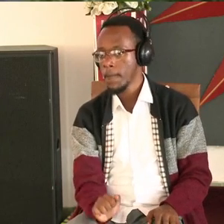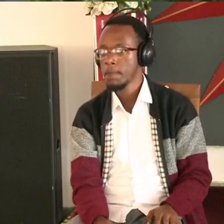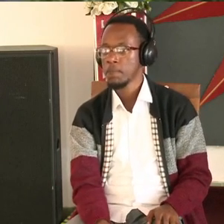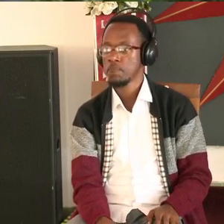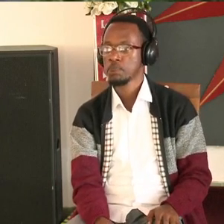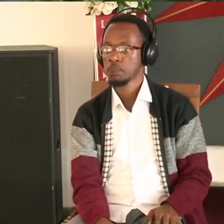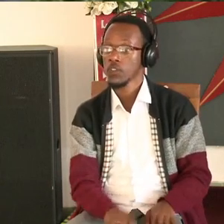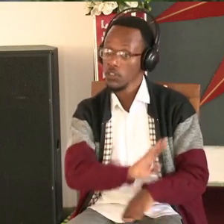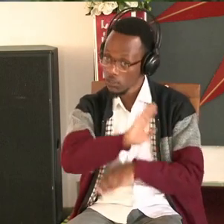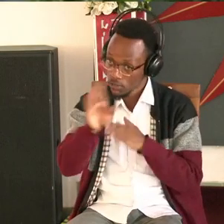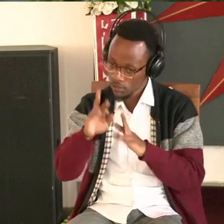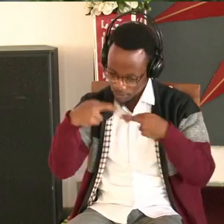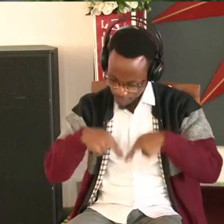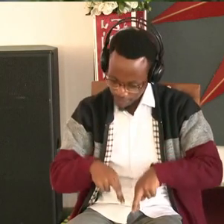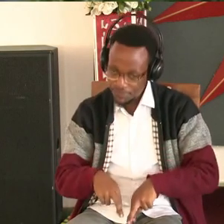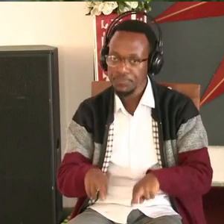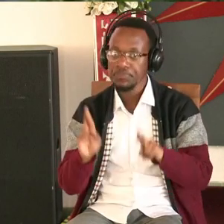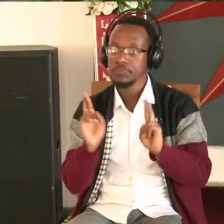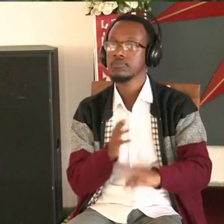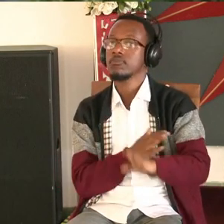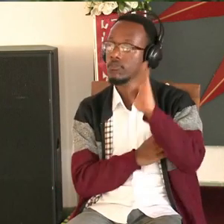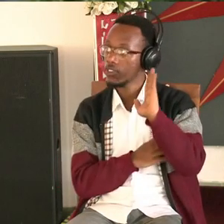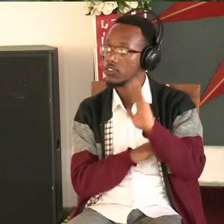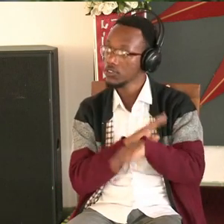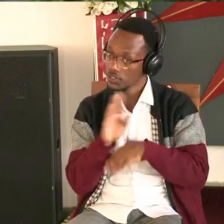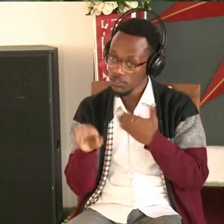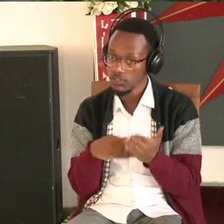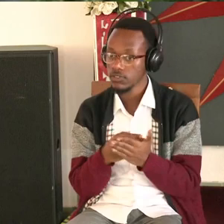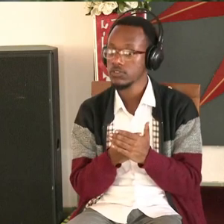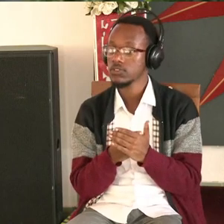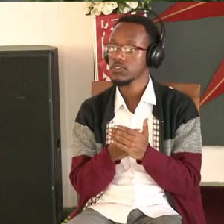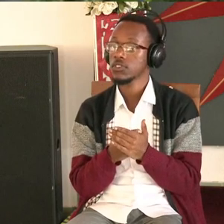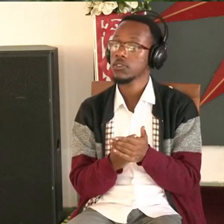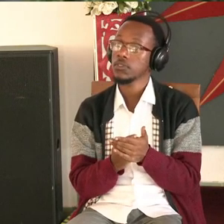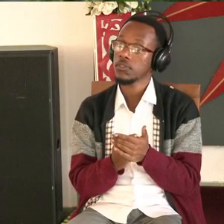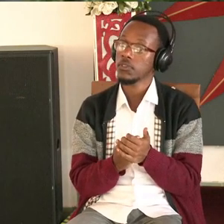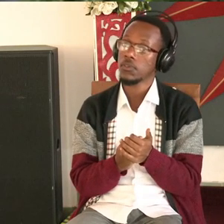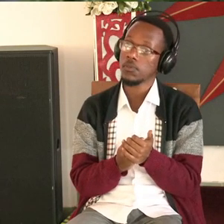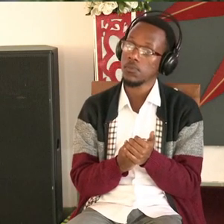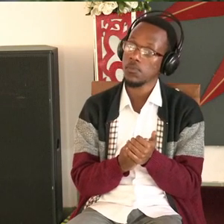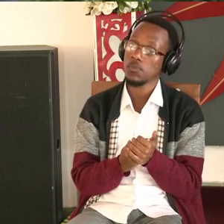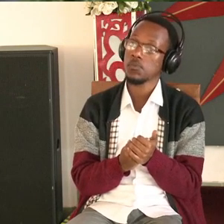Tous ses sentiers, inzira ze zose, car